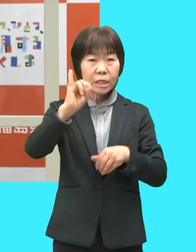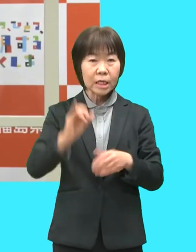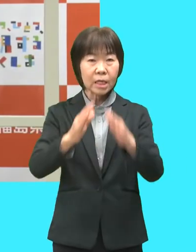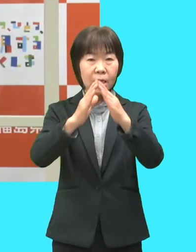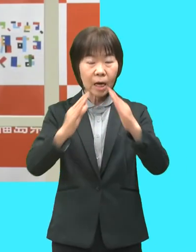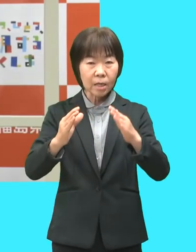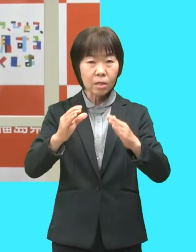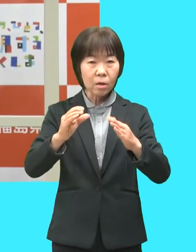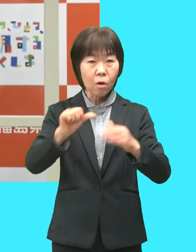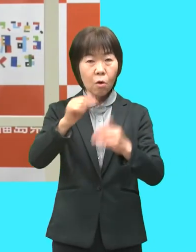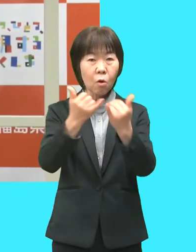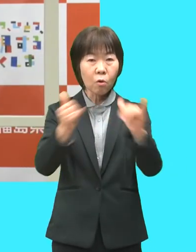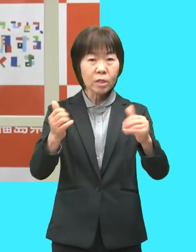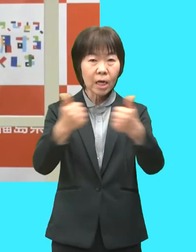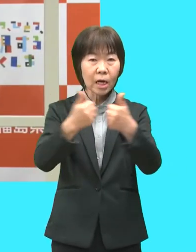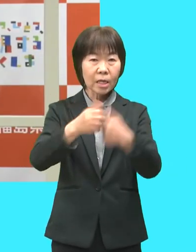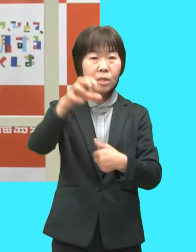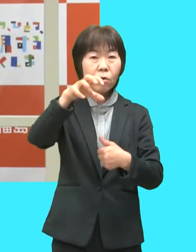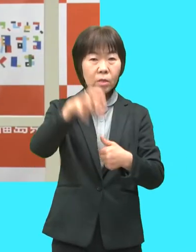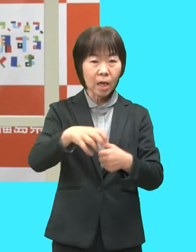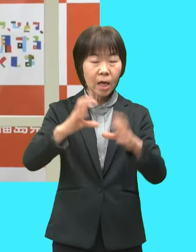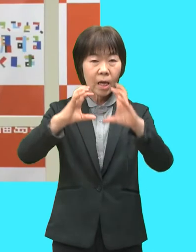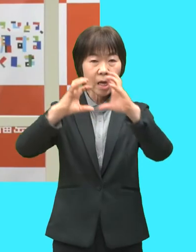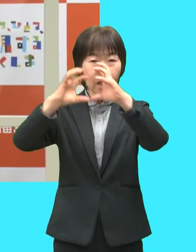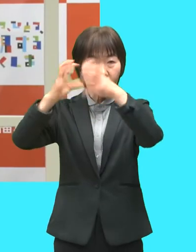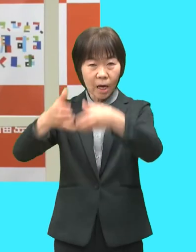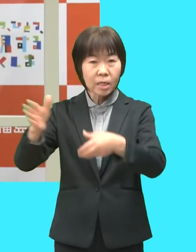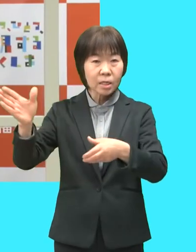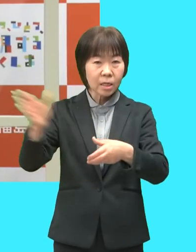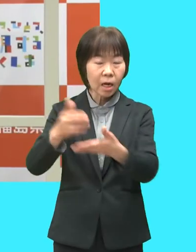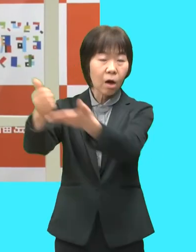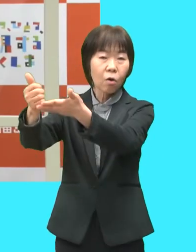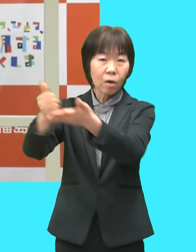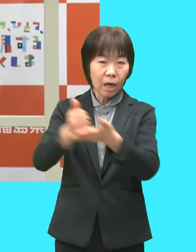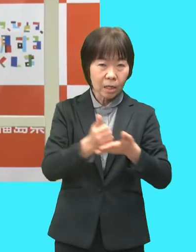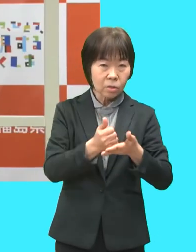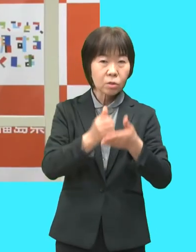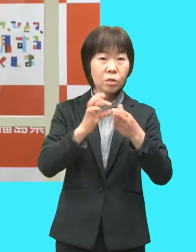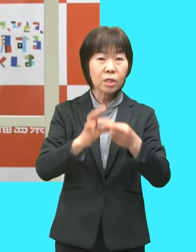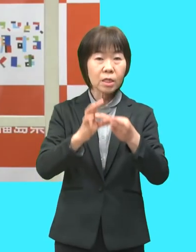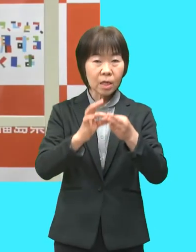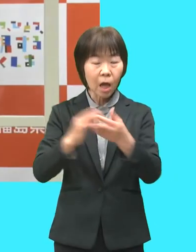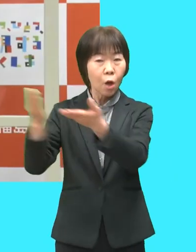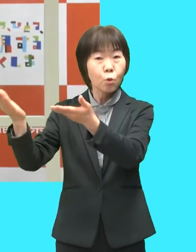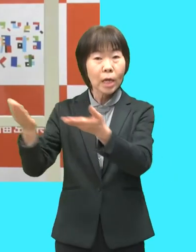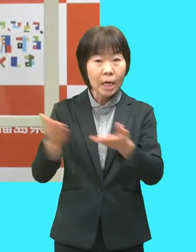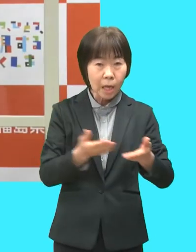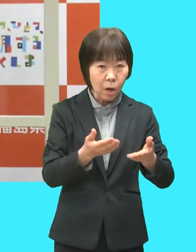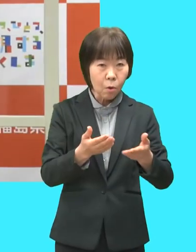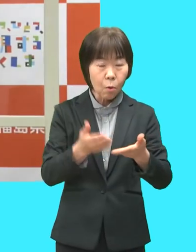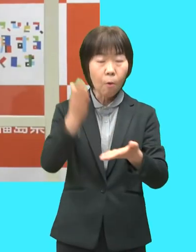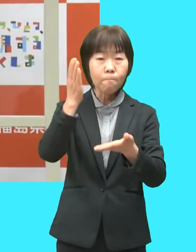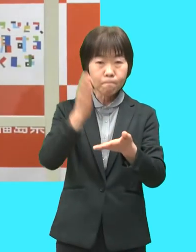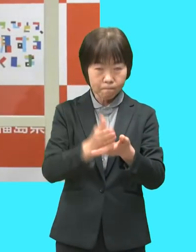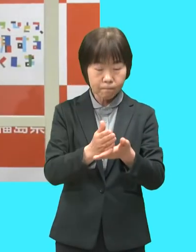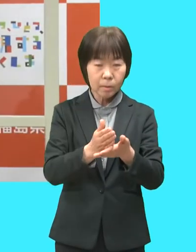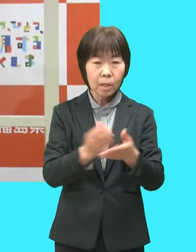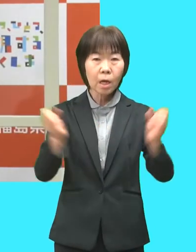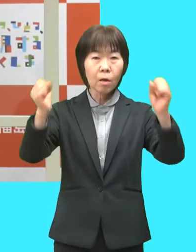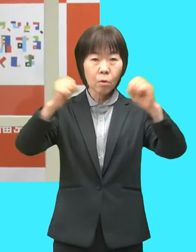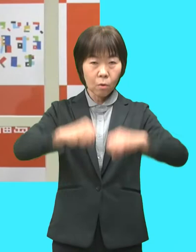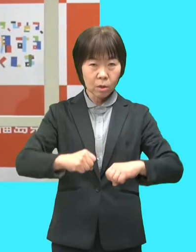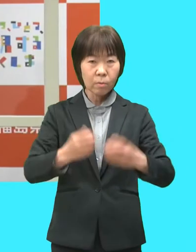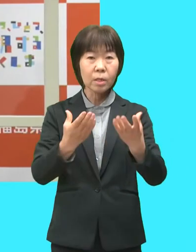による5者会議において、海外から来日をされる観客について受け入れを見送ることで合意